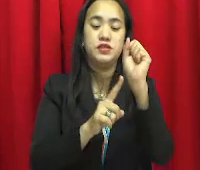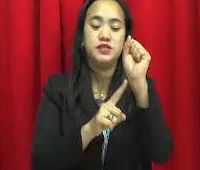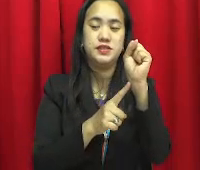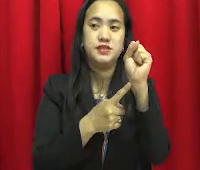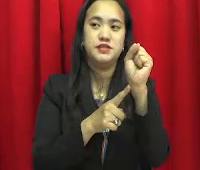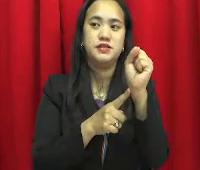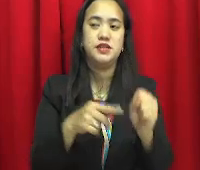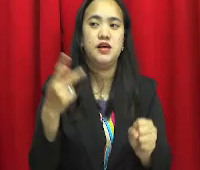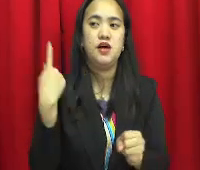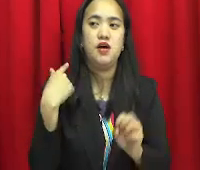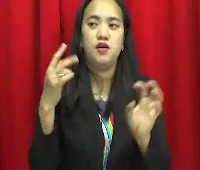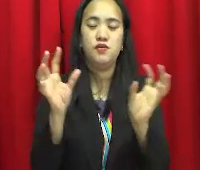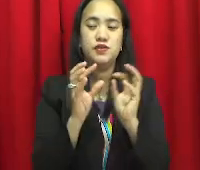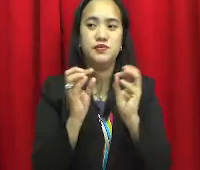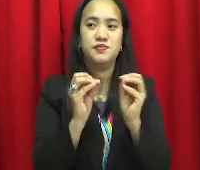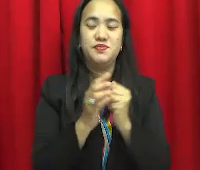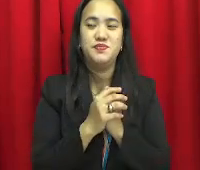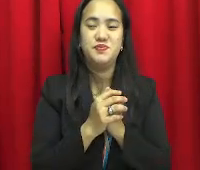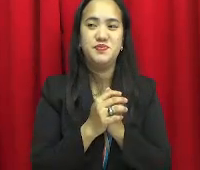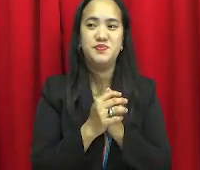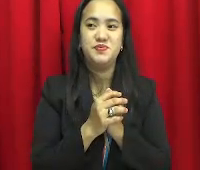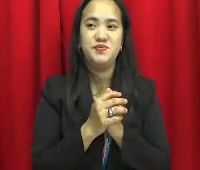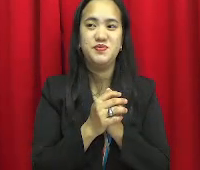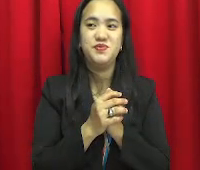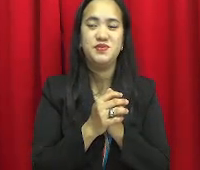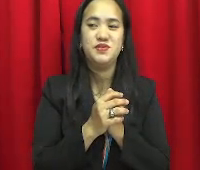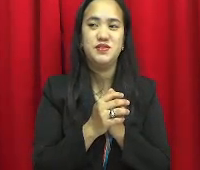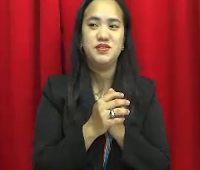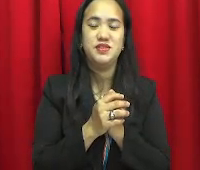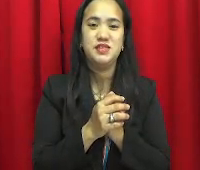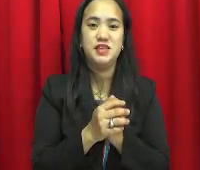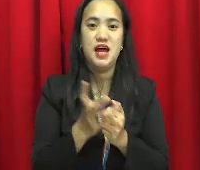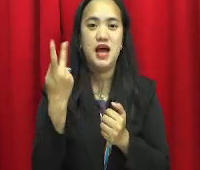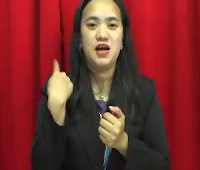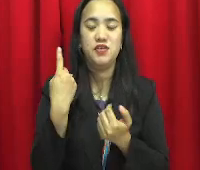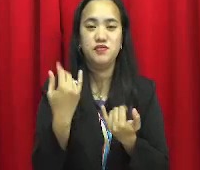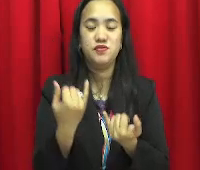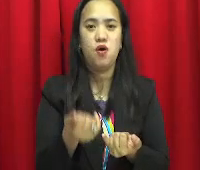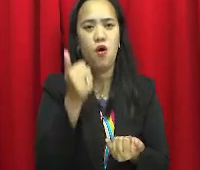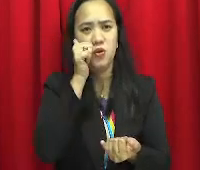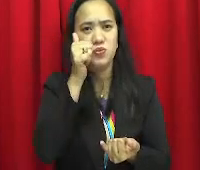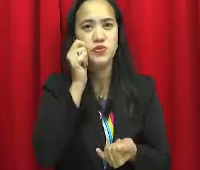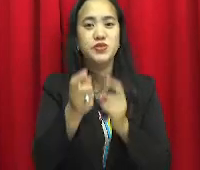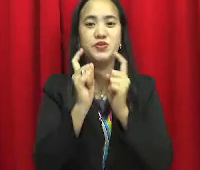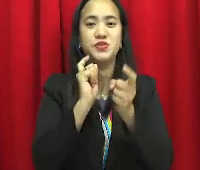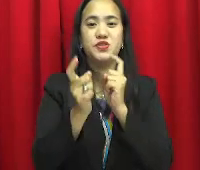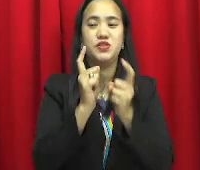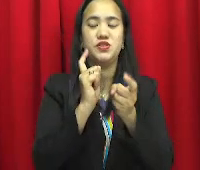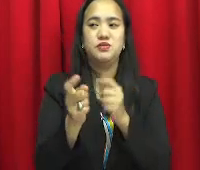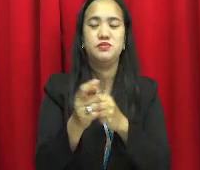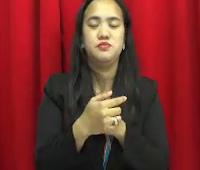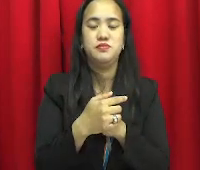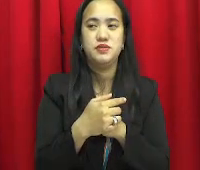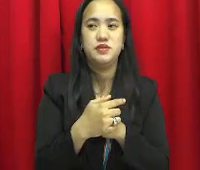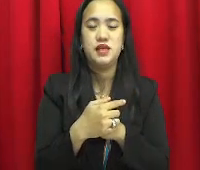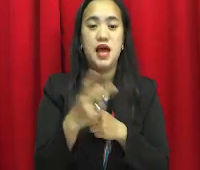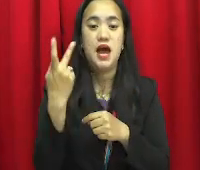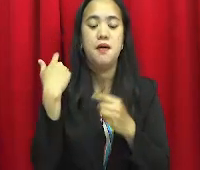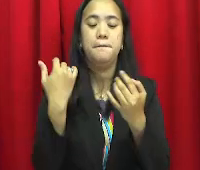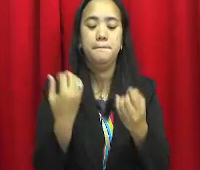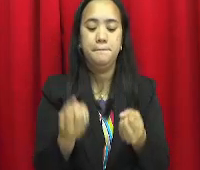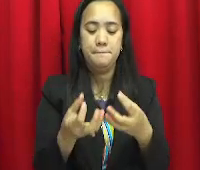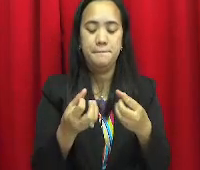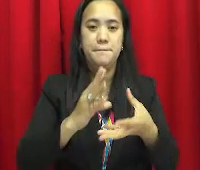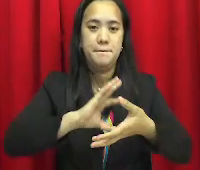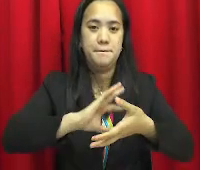hindi namin alam kung paano ka namin lulubusin yung oras namin sa pagkikwentuhan. Pero ngayon, ipagpapatuloy